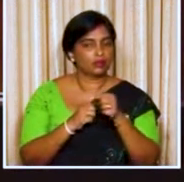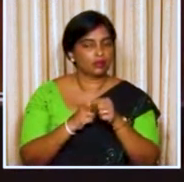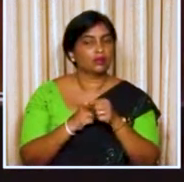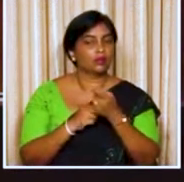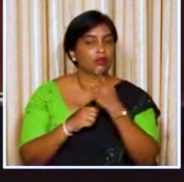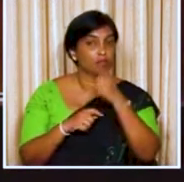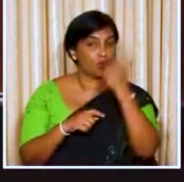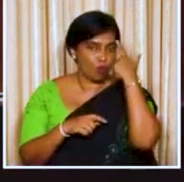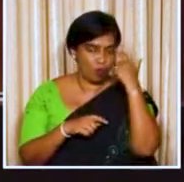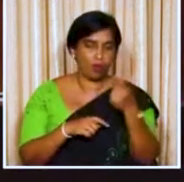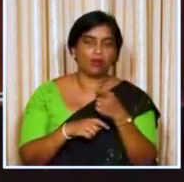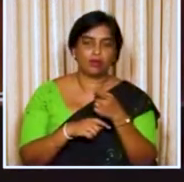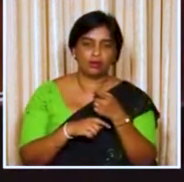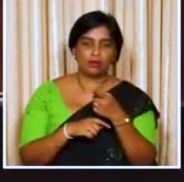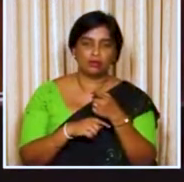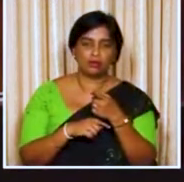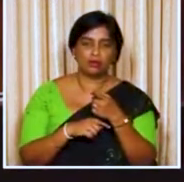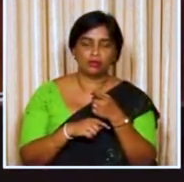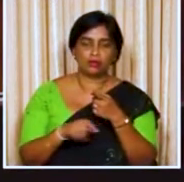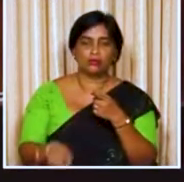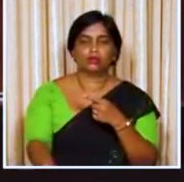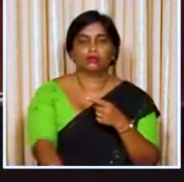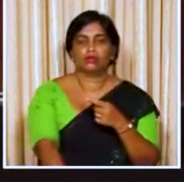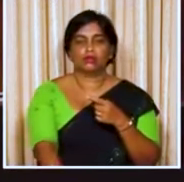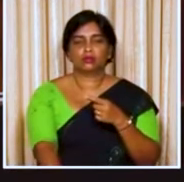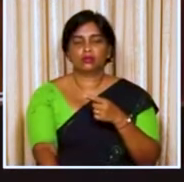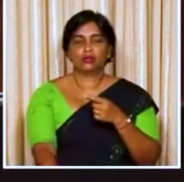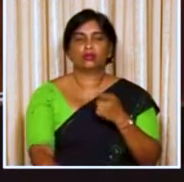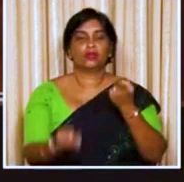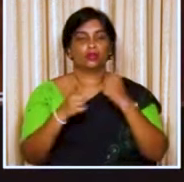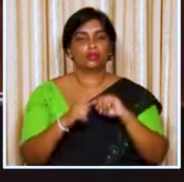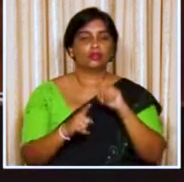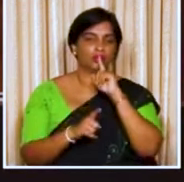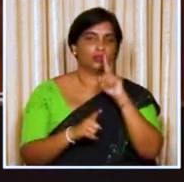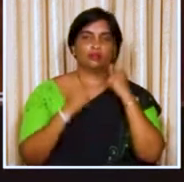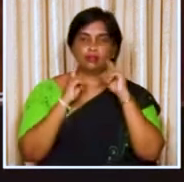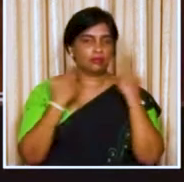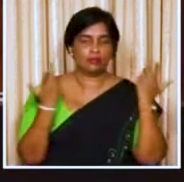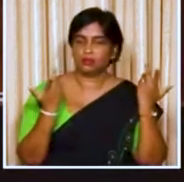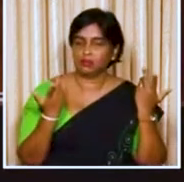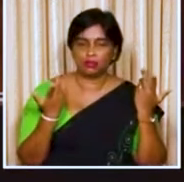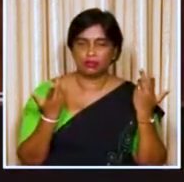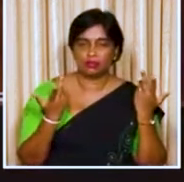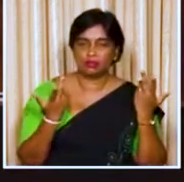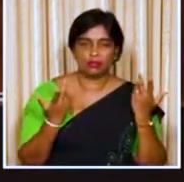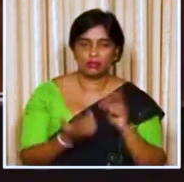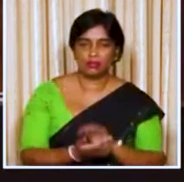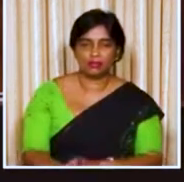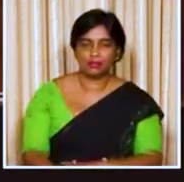ඔබතුමා මට වඩා හොඳින් දන්නවා. අනික් කාරණේ ගැන නෑ ඒක මාධ්‍යවල පළ වුණා. ඔව් අනික් කාරණේ ගැන කියන මම දන්නේ දැනක දැනුමක්